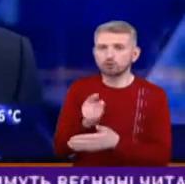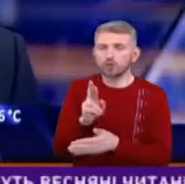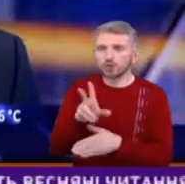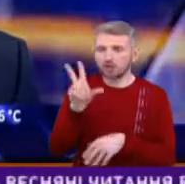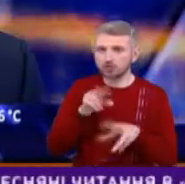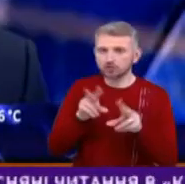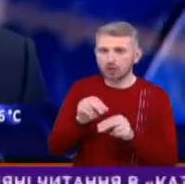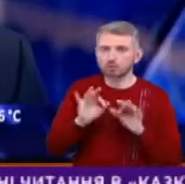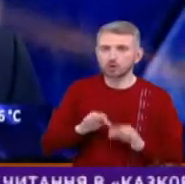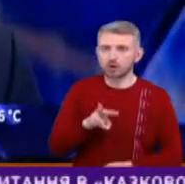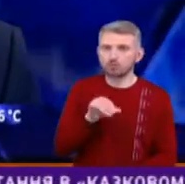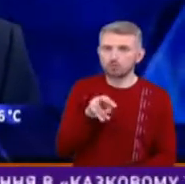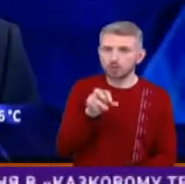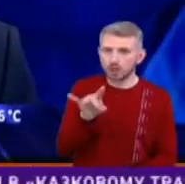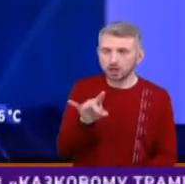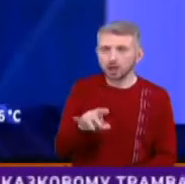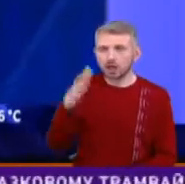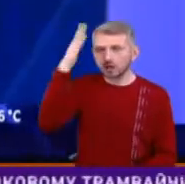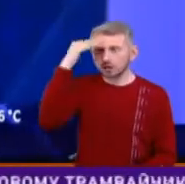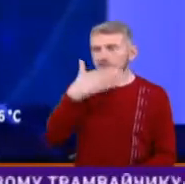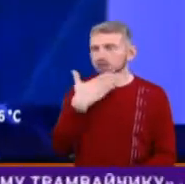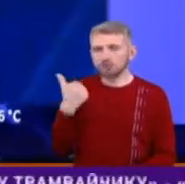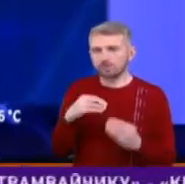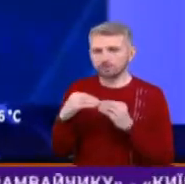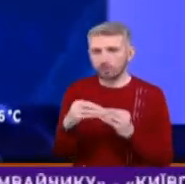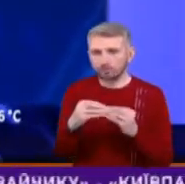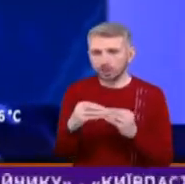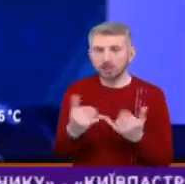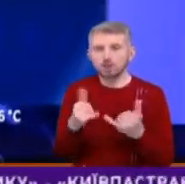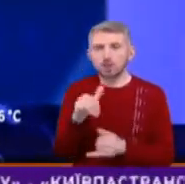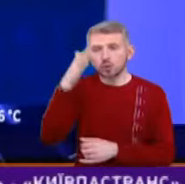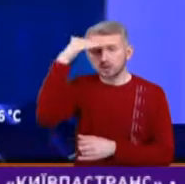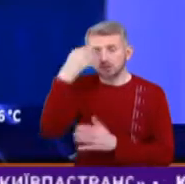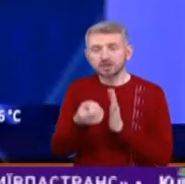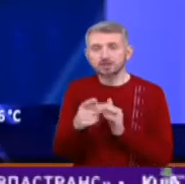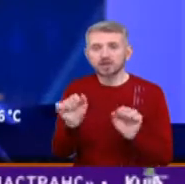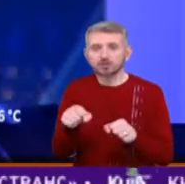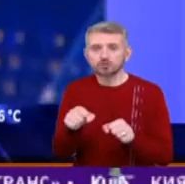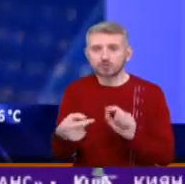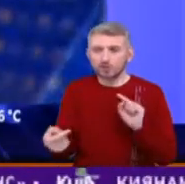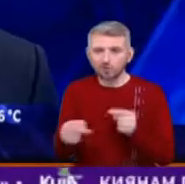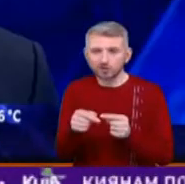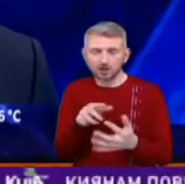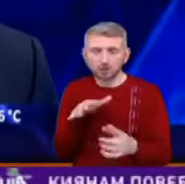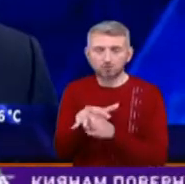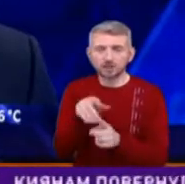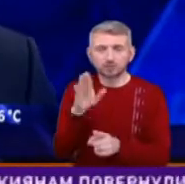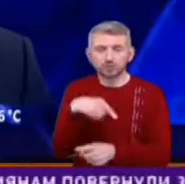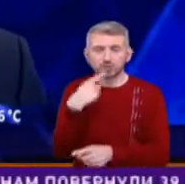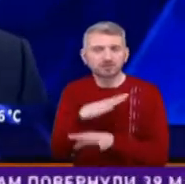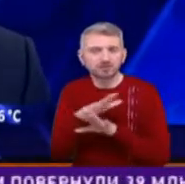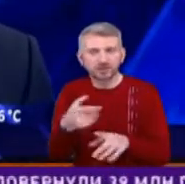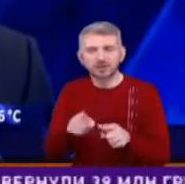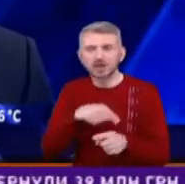вважає прокурор Мюллер, Трамп не мав змови. І тепер у Трампа з'являється можливість уже контратакувати. Він тепер буде казати, ні, це